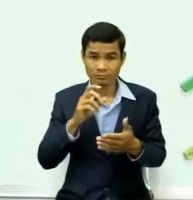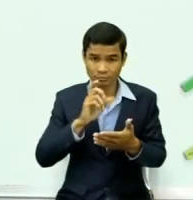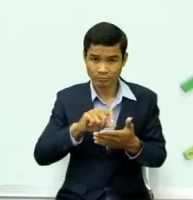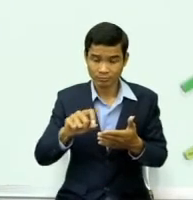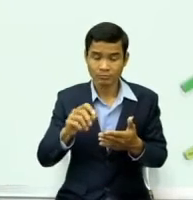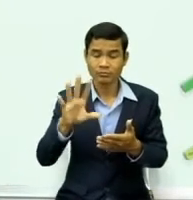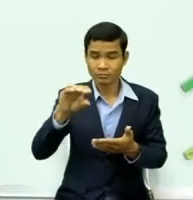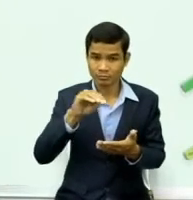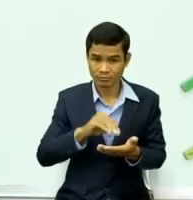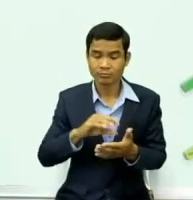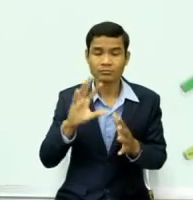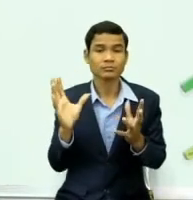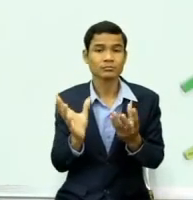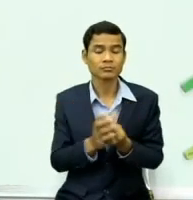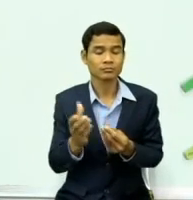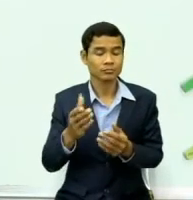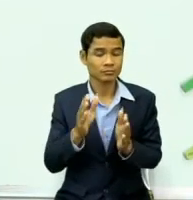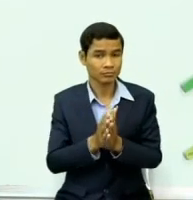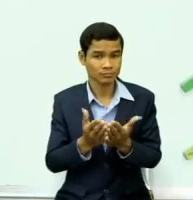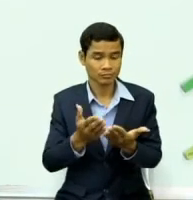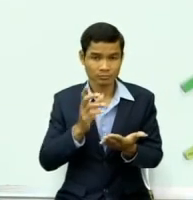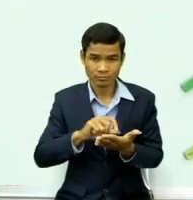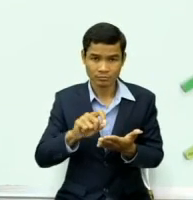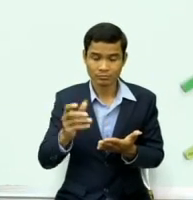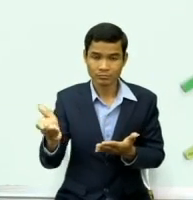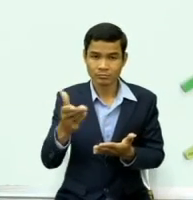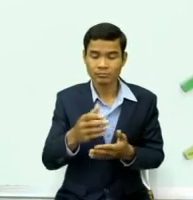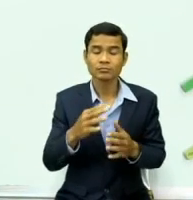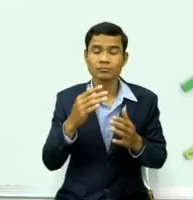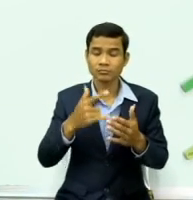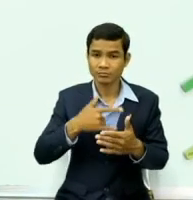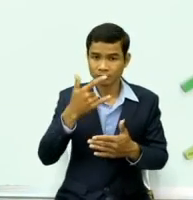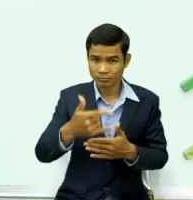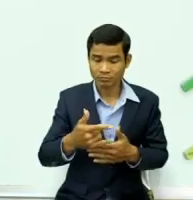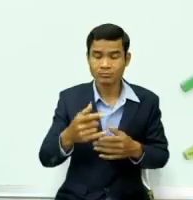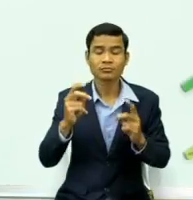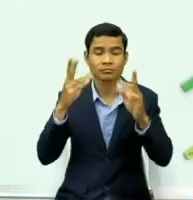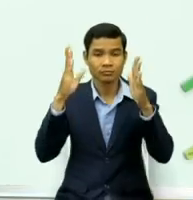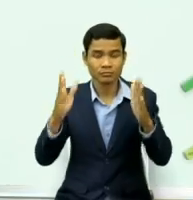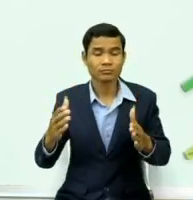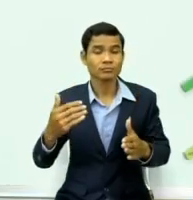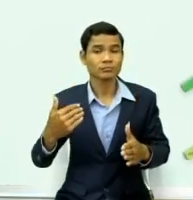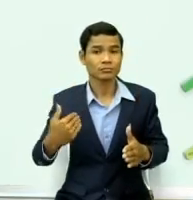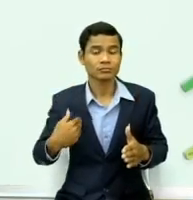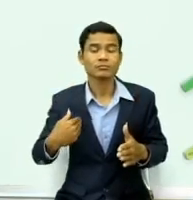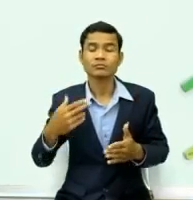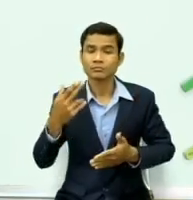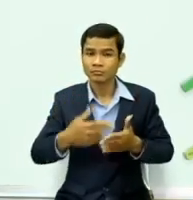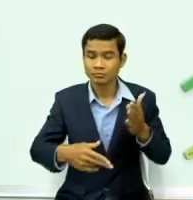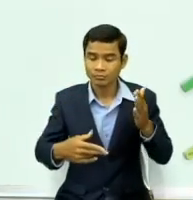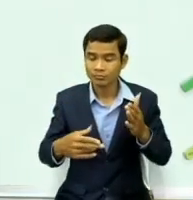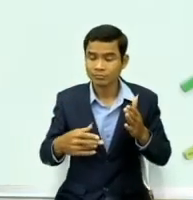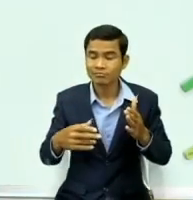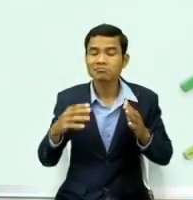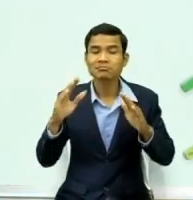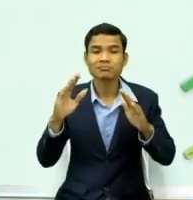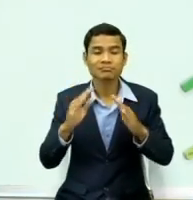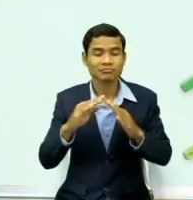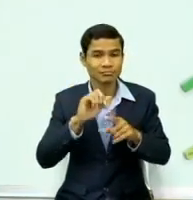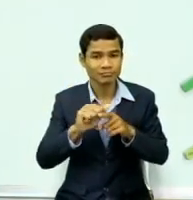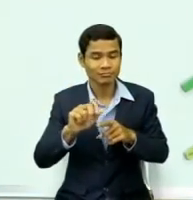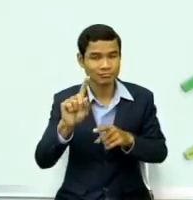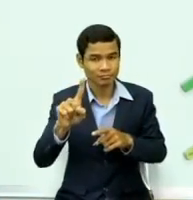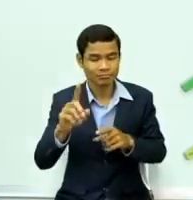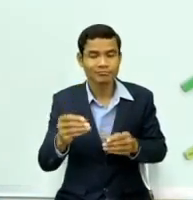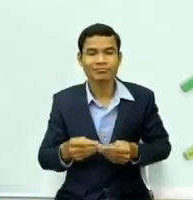sẽ xe được bỏ con tỉnh ở khăn nè chà bằng tập tiếp nè cơ năng miên chà năng miên là vậy con năng miên cái cáp tía cho